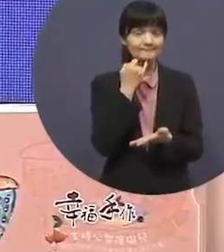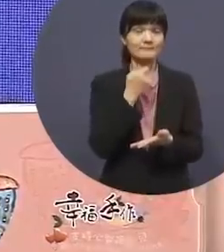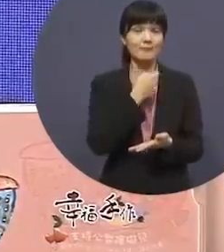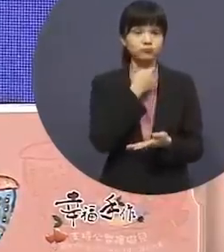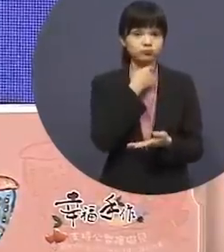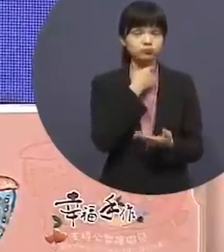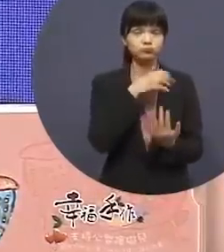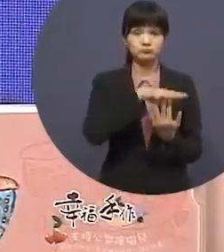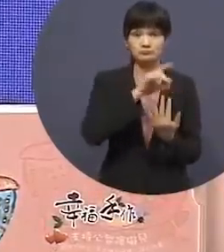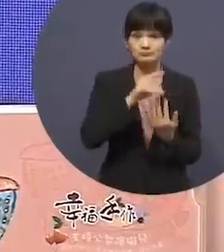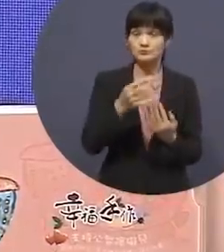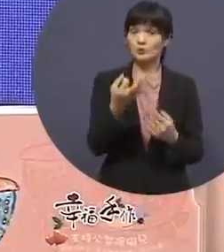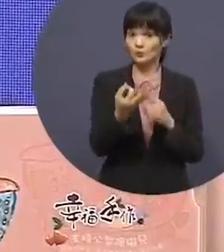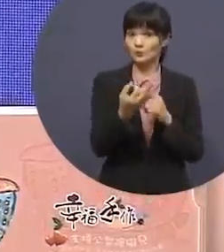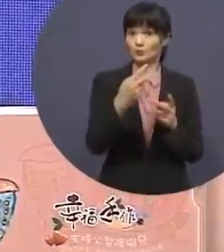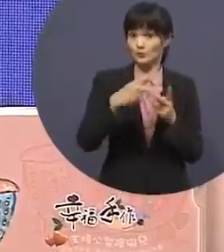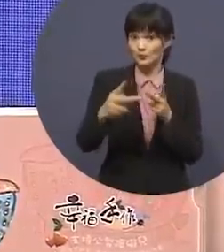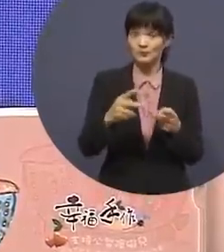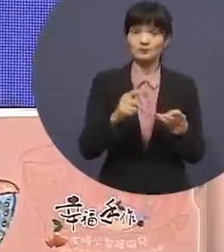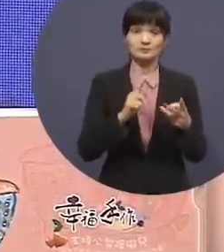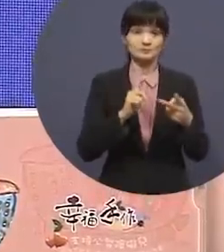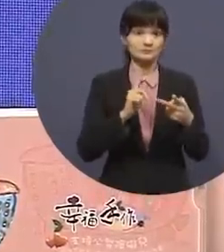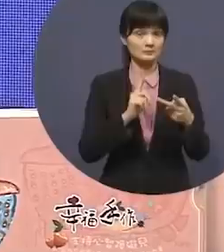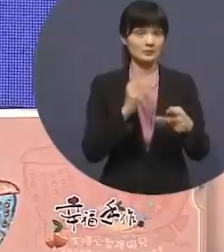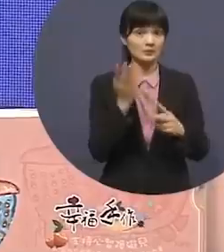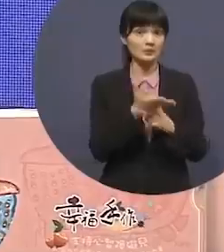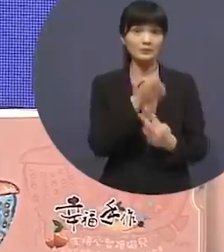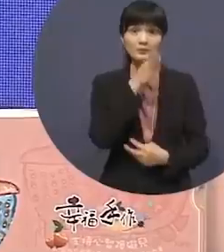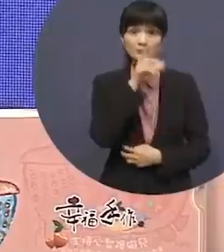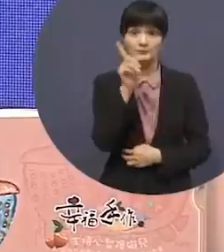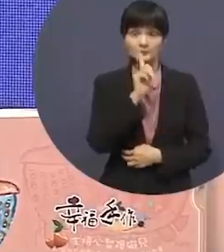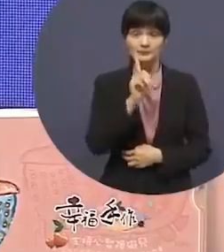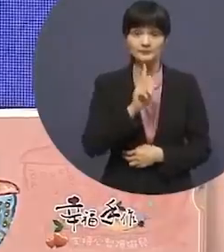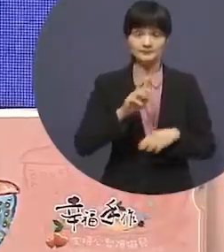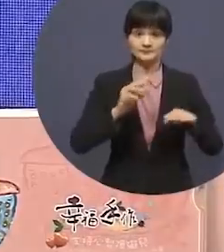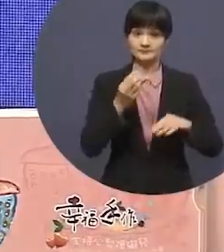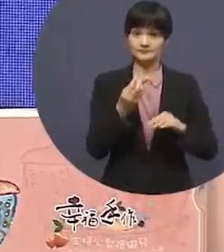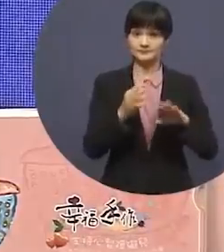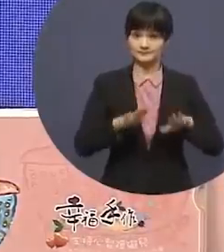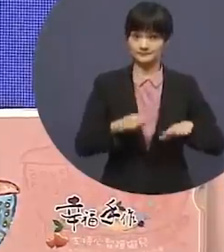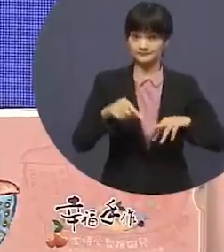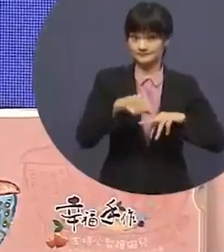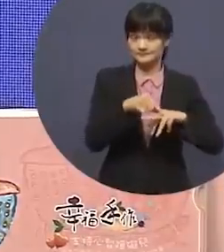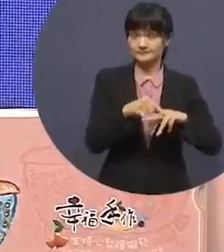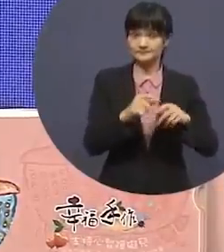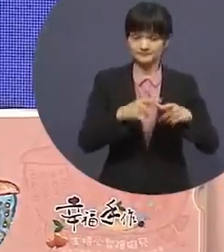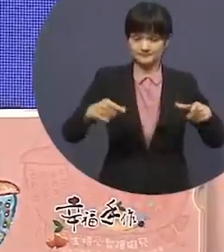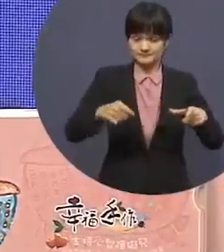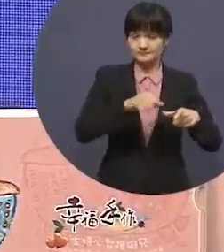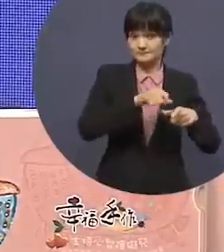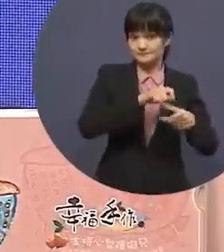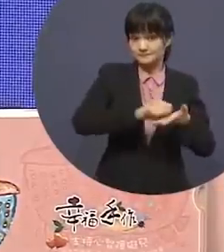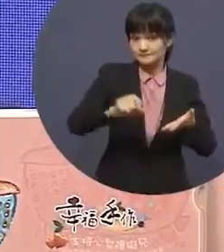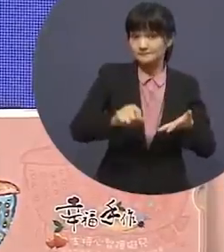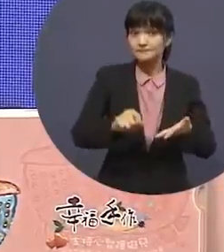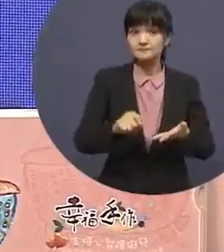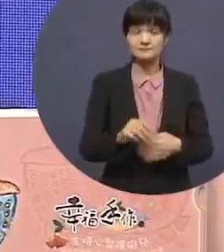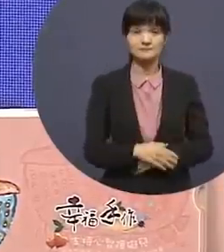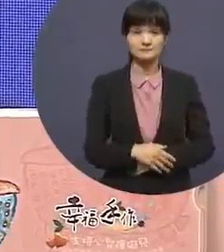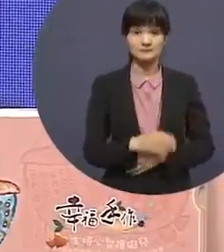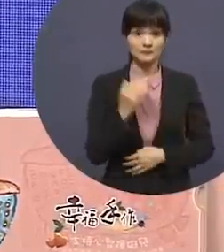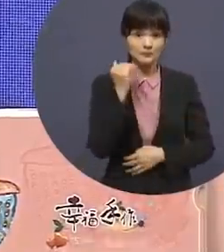到这笔金额，也可以申请现金支票，就是到银行就可以领现金的。但是他现在不